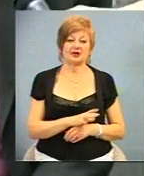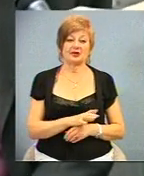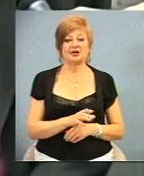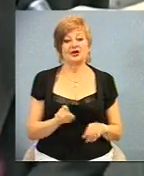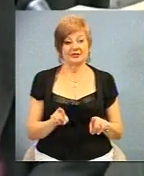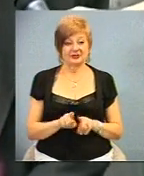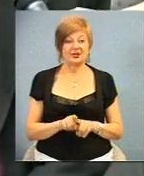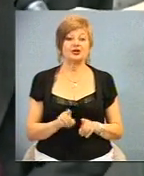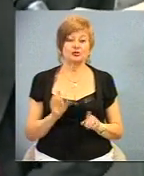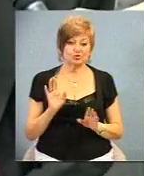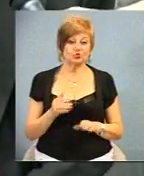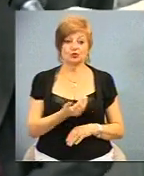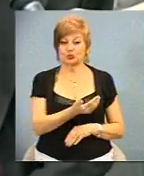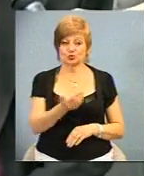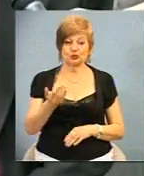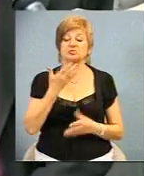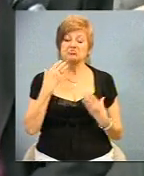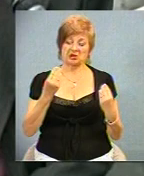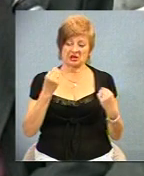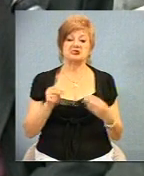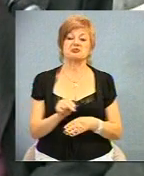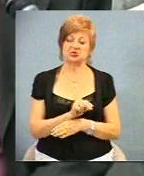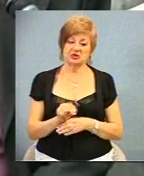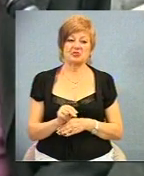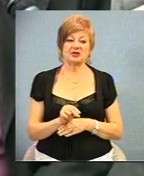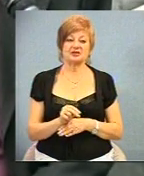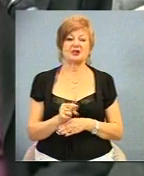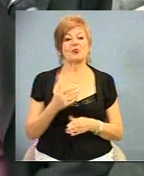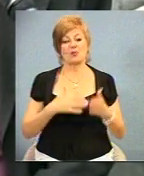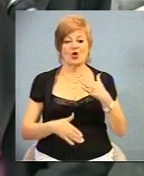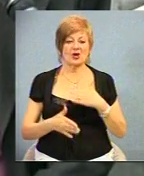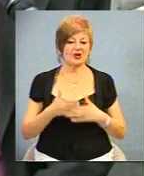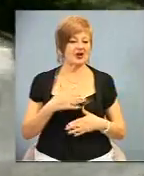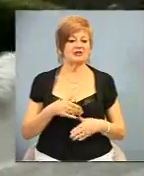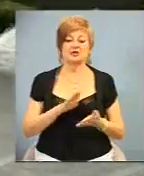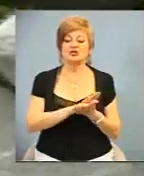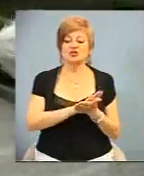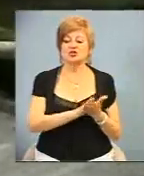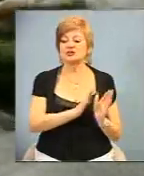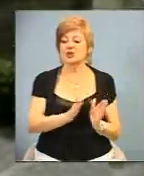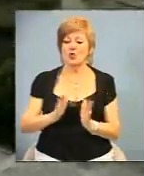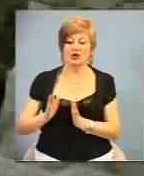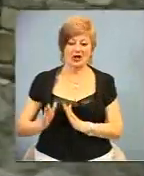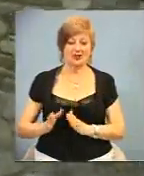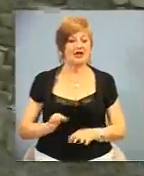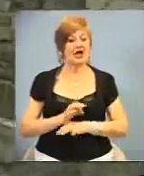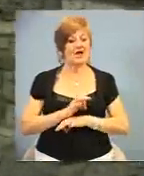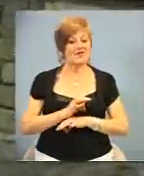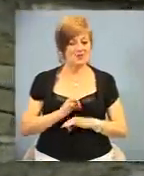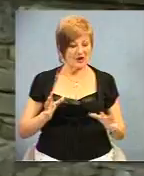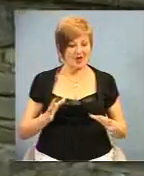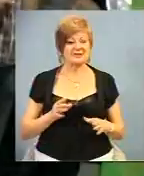Так що я що знаю, тут гарно зремонтували, трошки порядок зробили кругом. У свято Афанасія